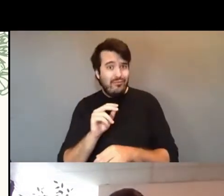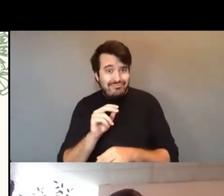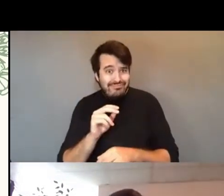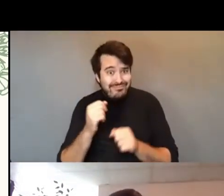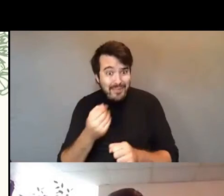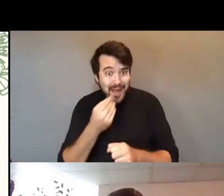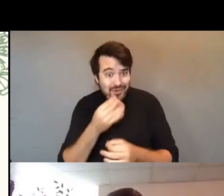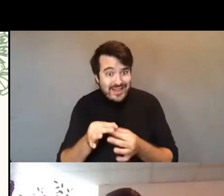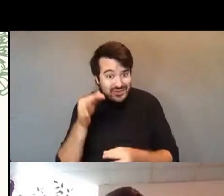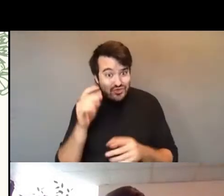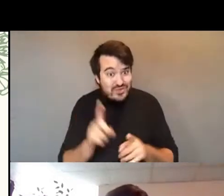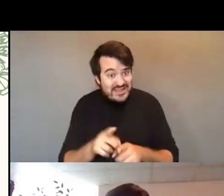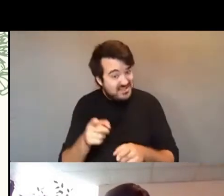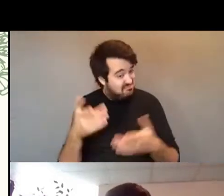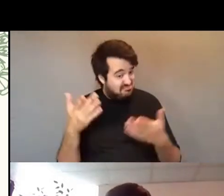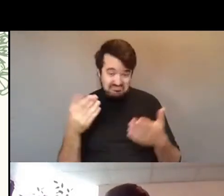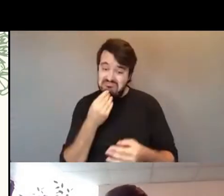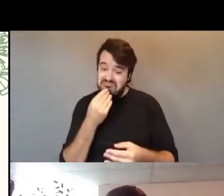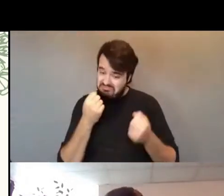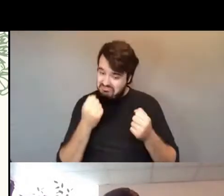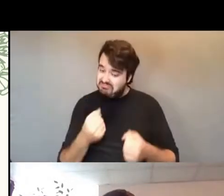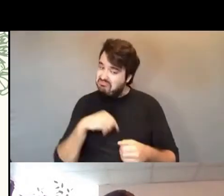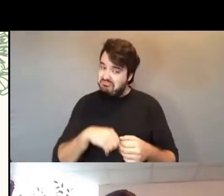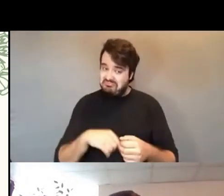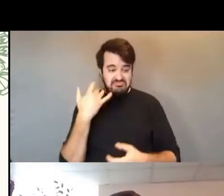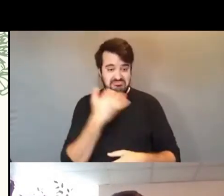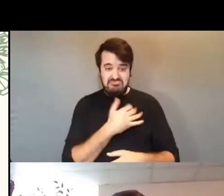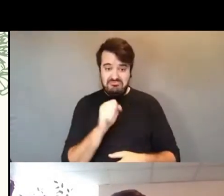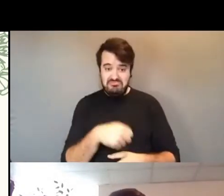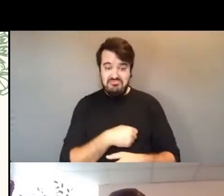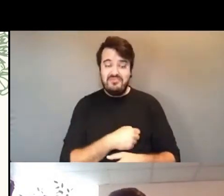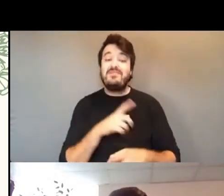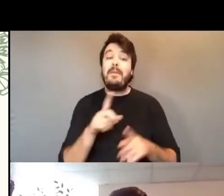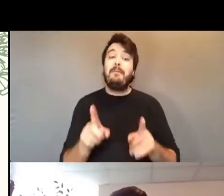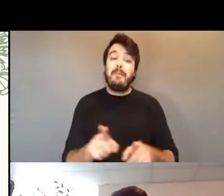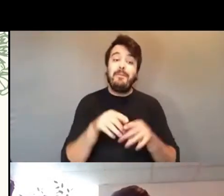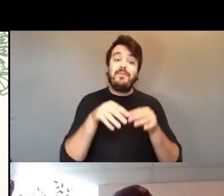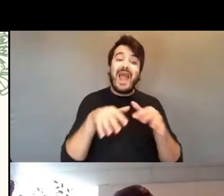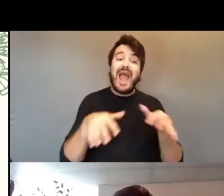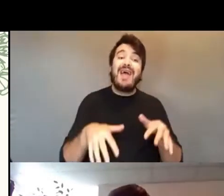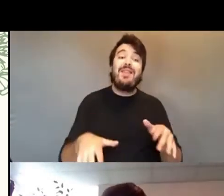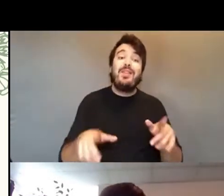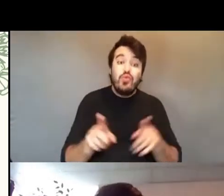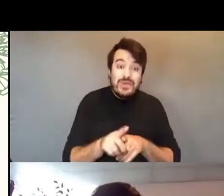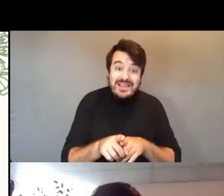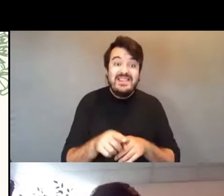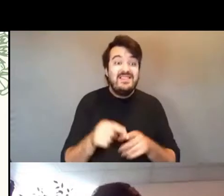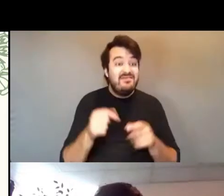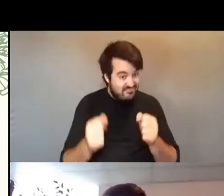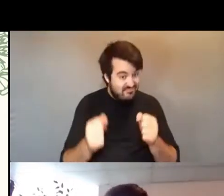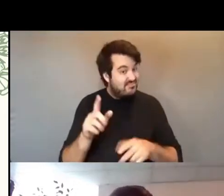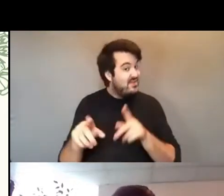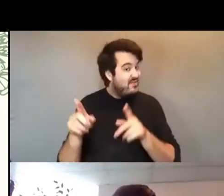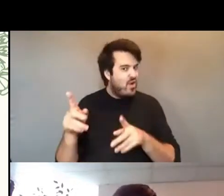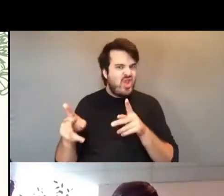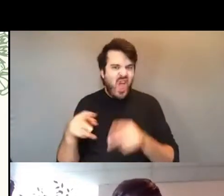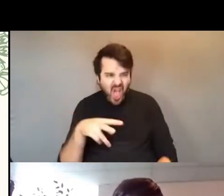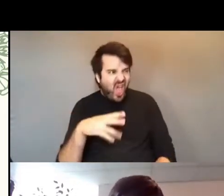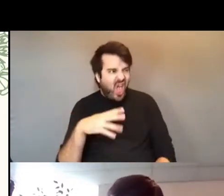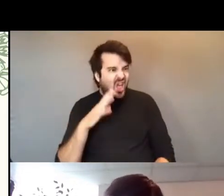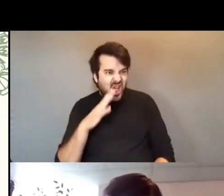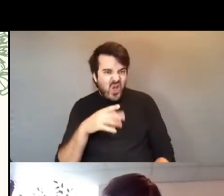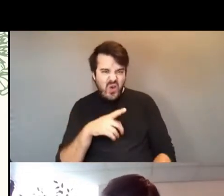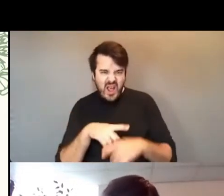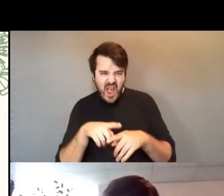les tiges aussi, c'est comestible et c'est délicieux. Et même les racines. Donc, des fois, là, les gens sont genre, ah, pourquoi il y a des